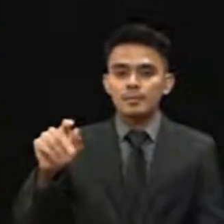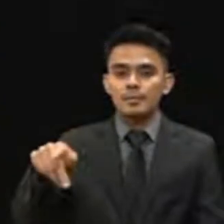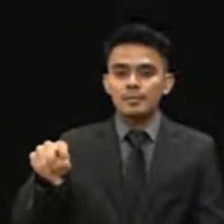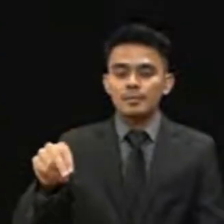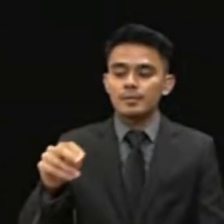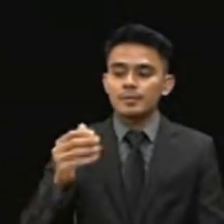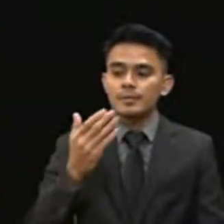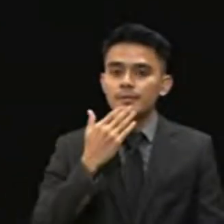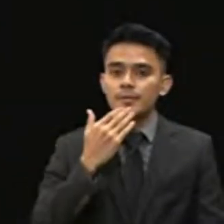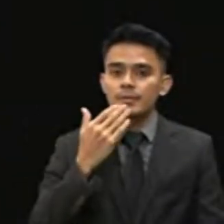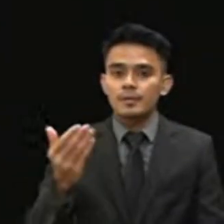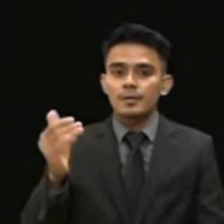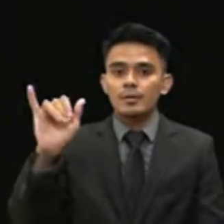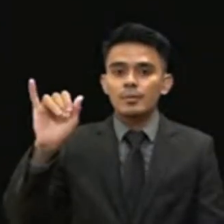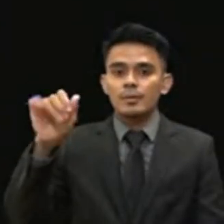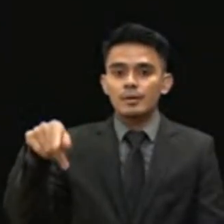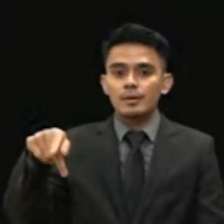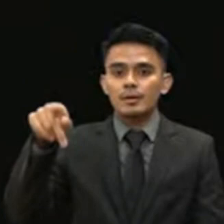kasih